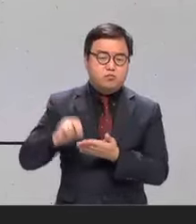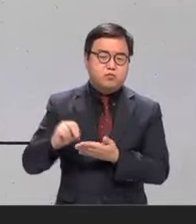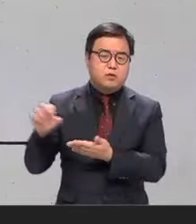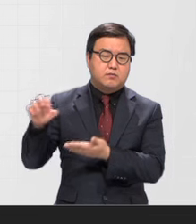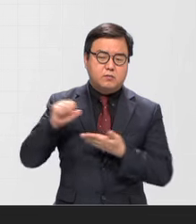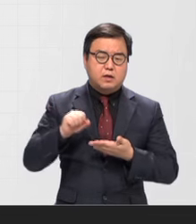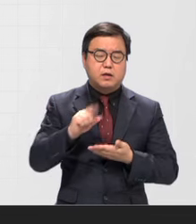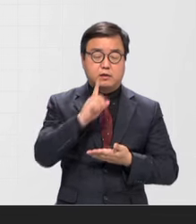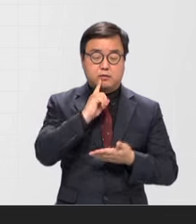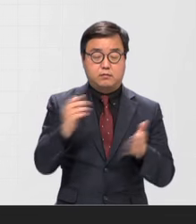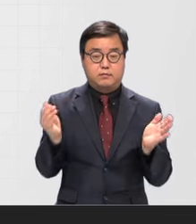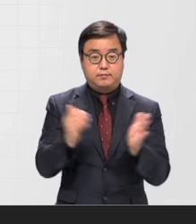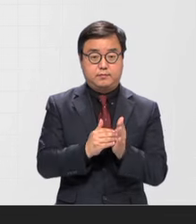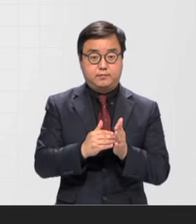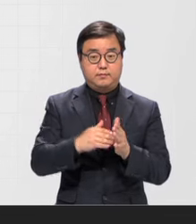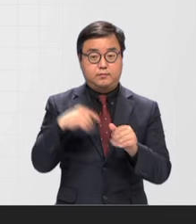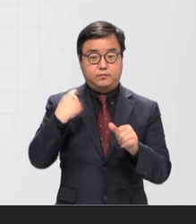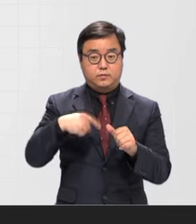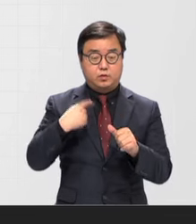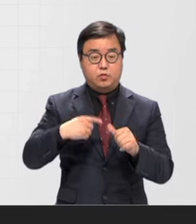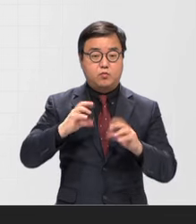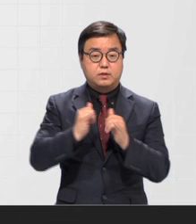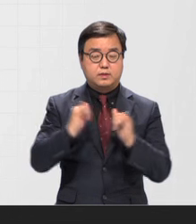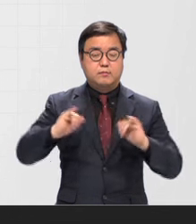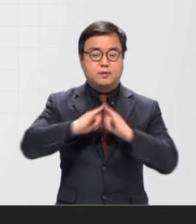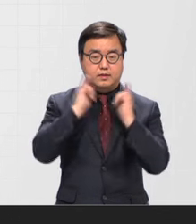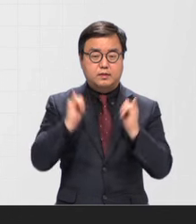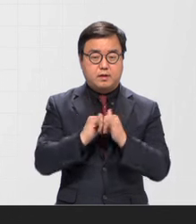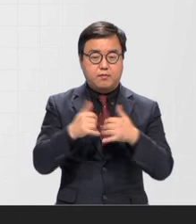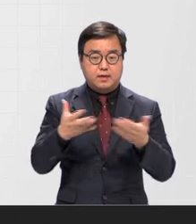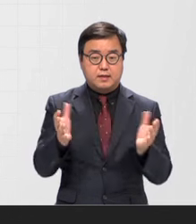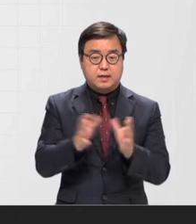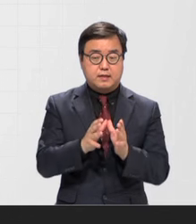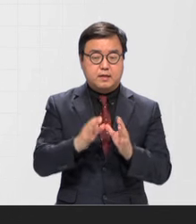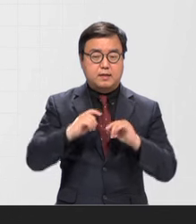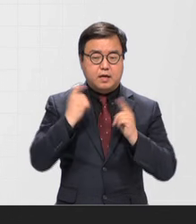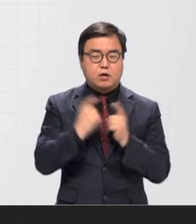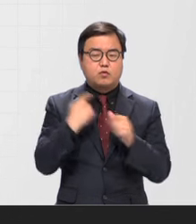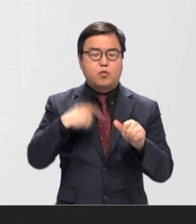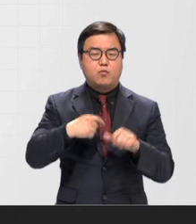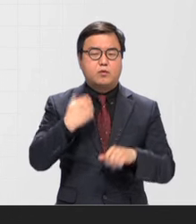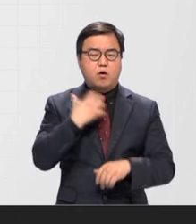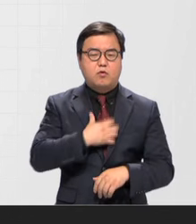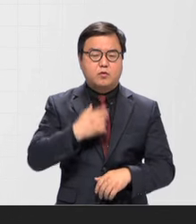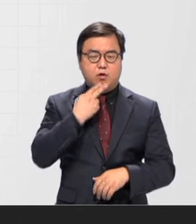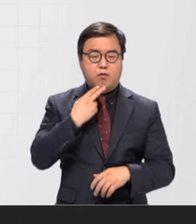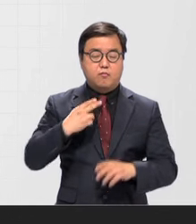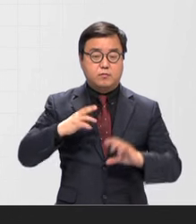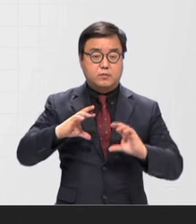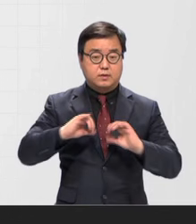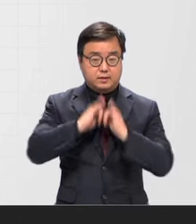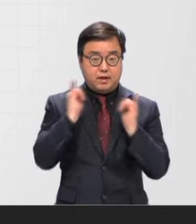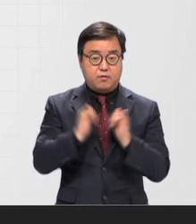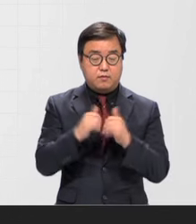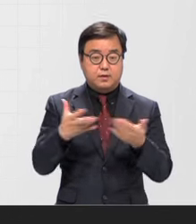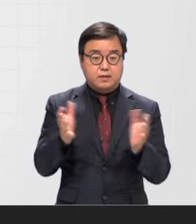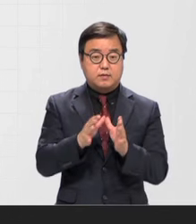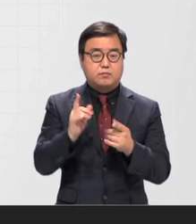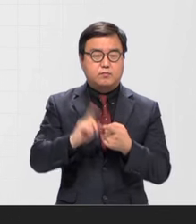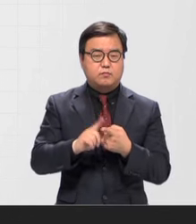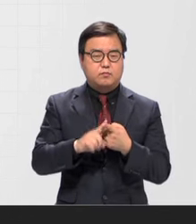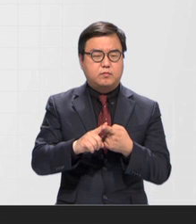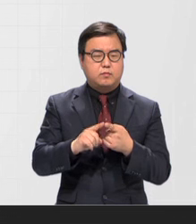나타났습니다 교육 시민 단체 사교육 걱정 없는 세상에 따르면 영재학교 선발 고사의 경우 교육과정 밖에서 출제된